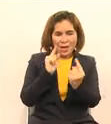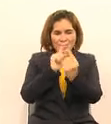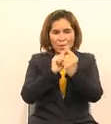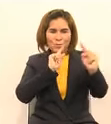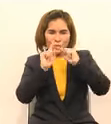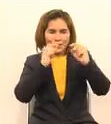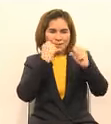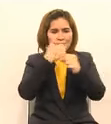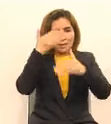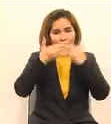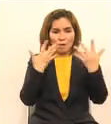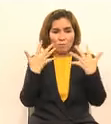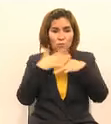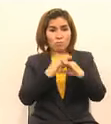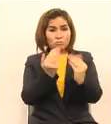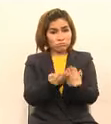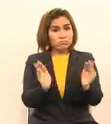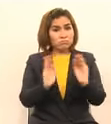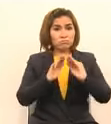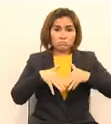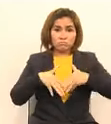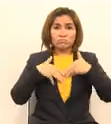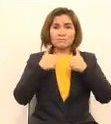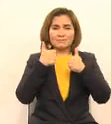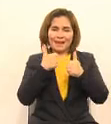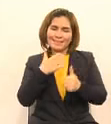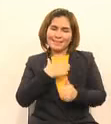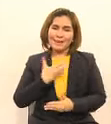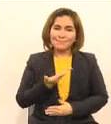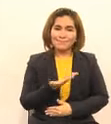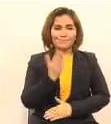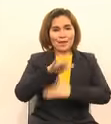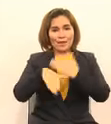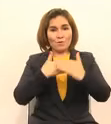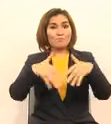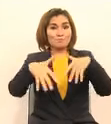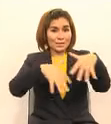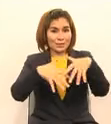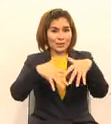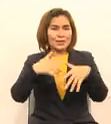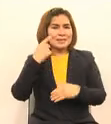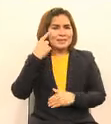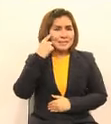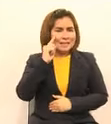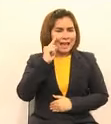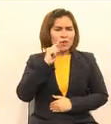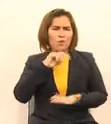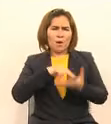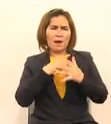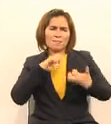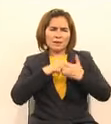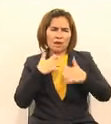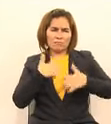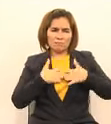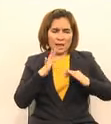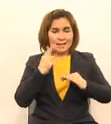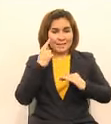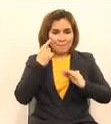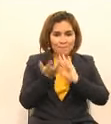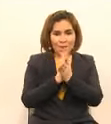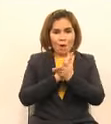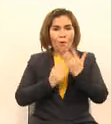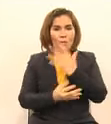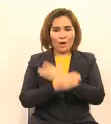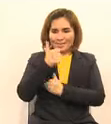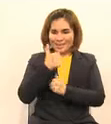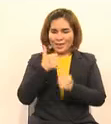ทำกิจกรรมกันมากขึ้นนะครับอยากให้ทุกคนที่อยู่ภายใต้สถานการณ์นี้มองวิกฤตให้เป็นโอกาสนะครับมองว่ามันเป็นโอกาสที่ดี